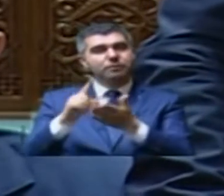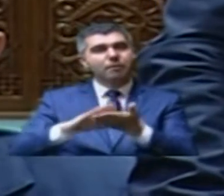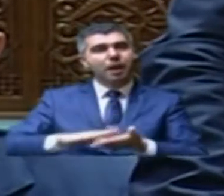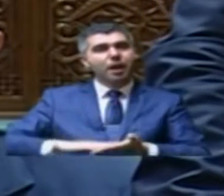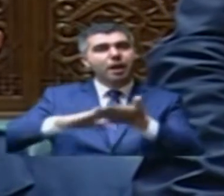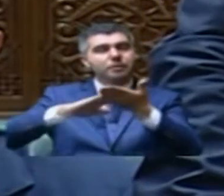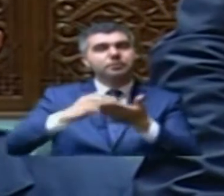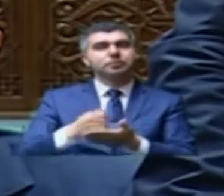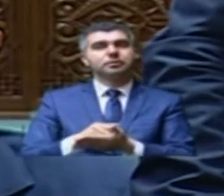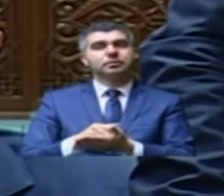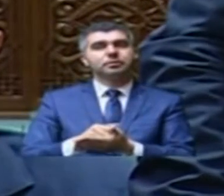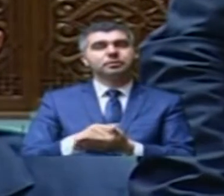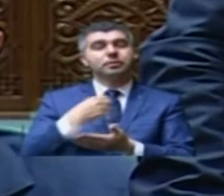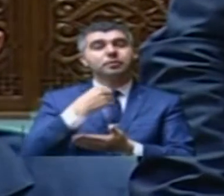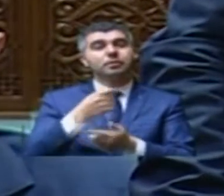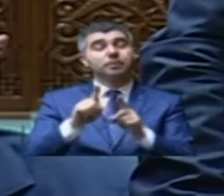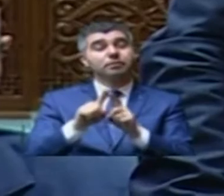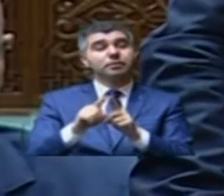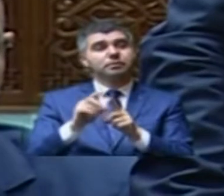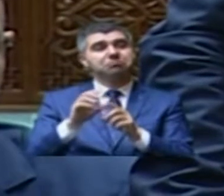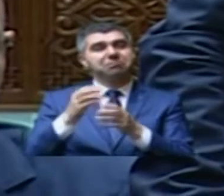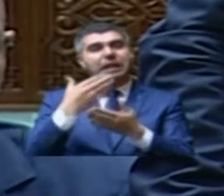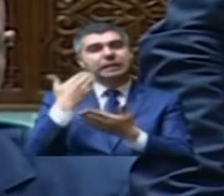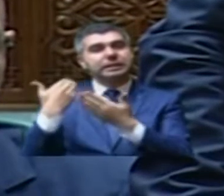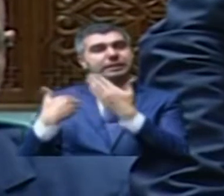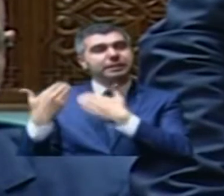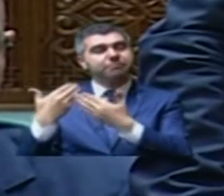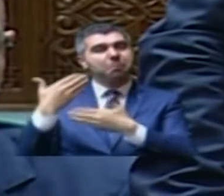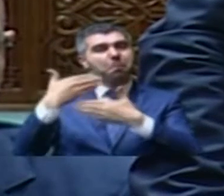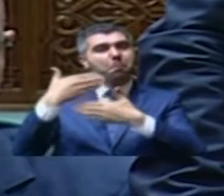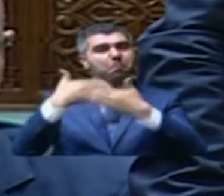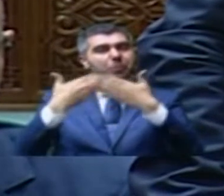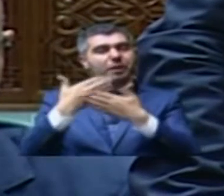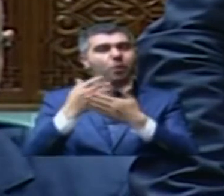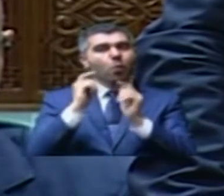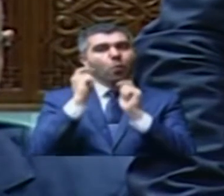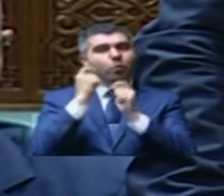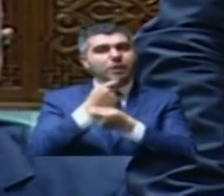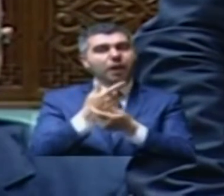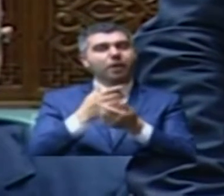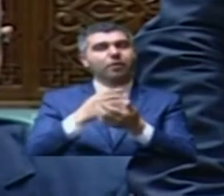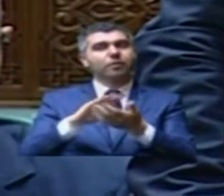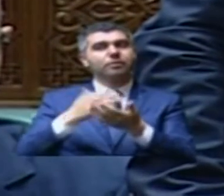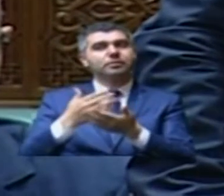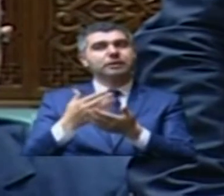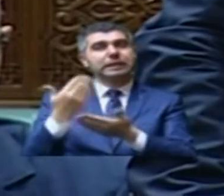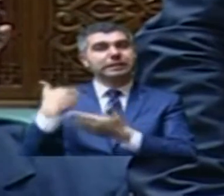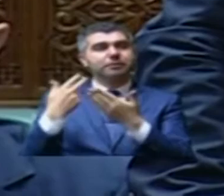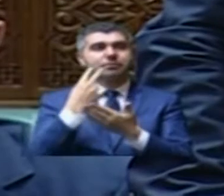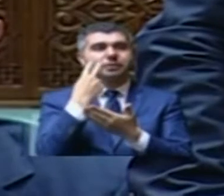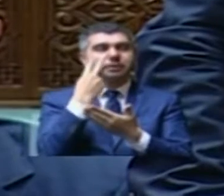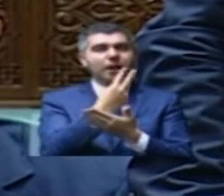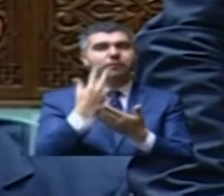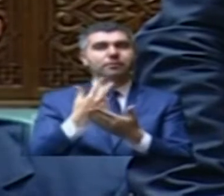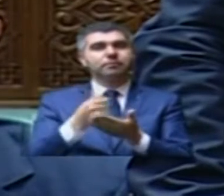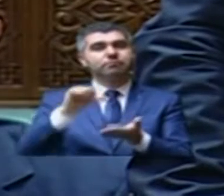المنطقه، بالاضافه الى تثمين المواقع السياحيه الموجوده في الجهه الشرقيه، ولا سيما يعني الموقع